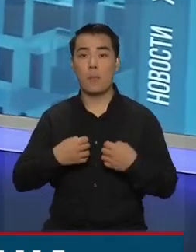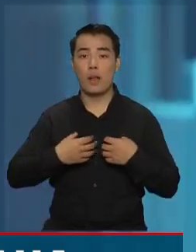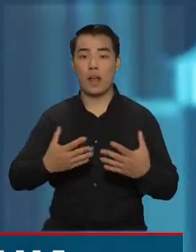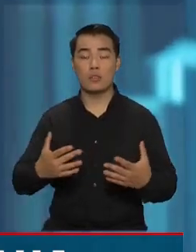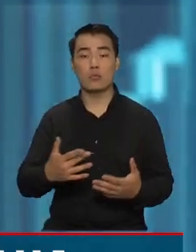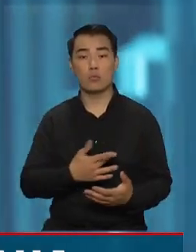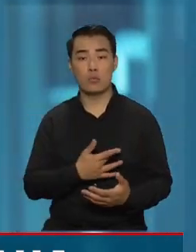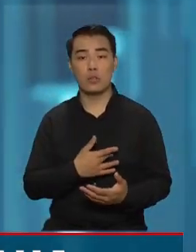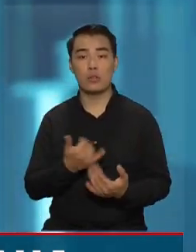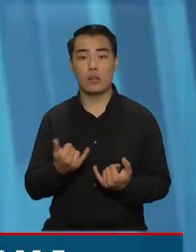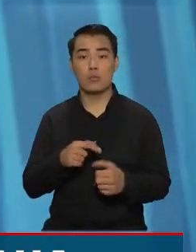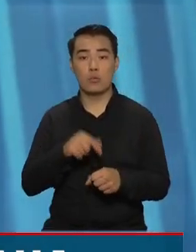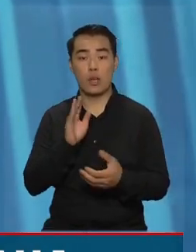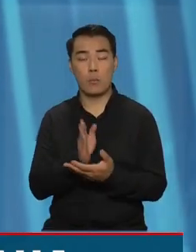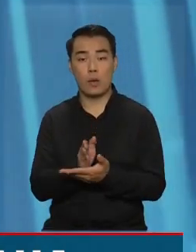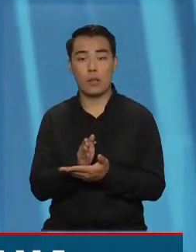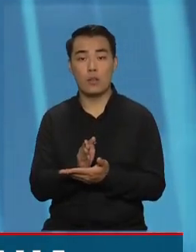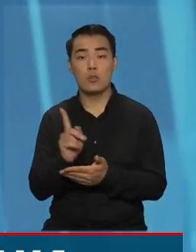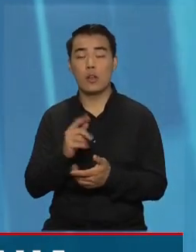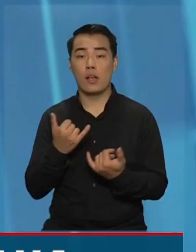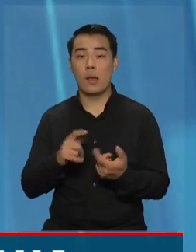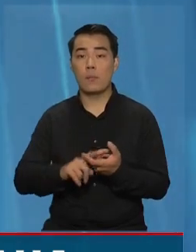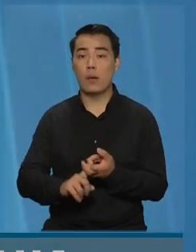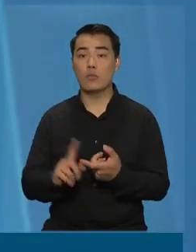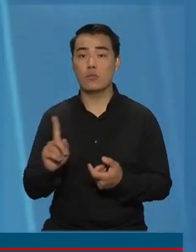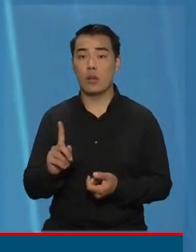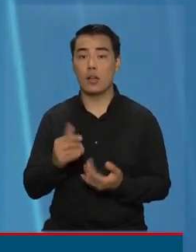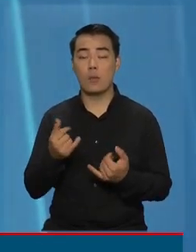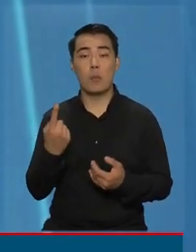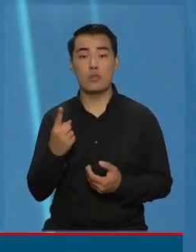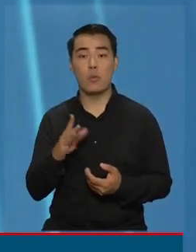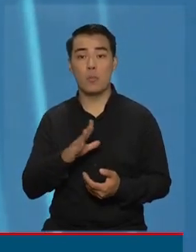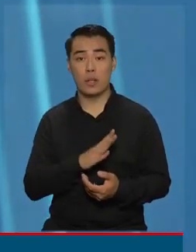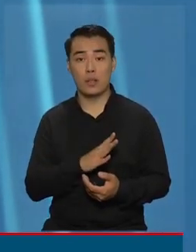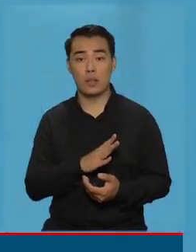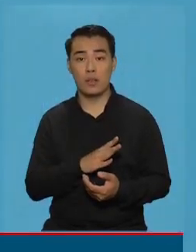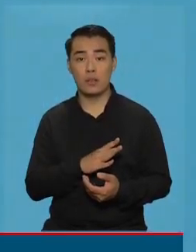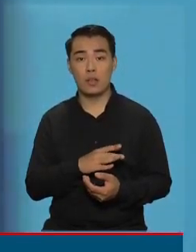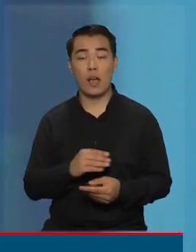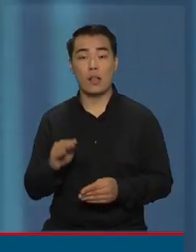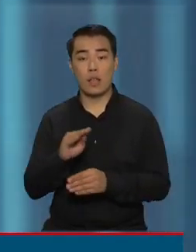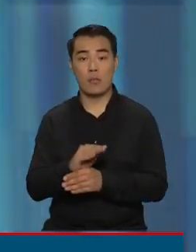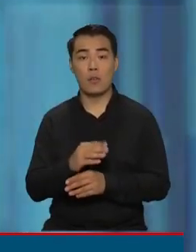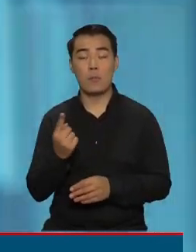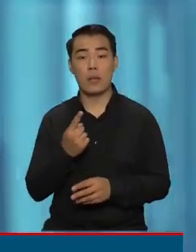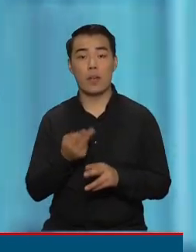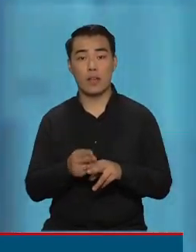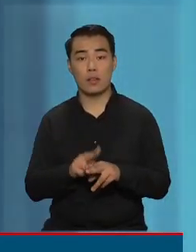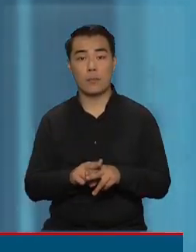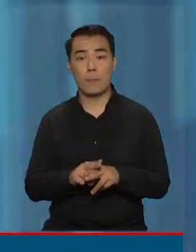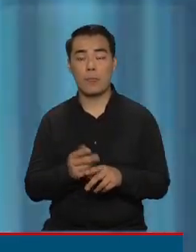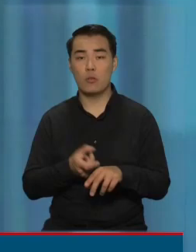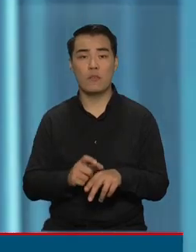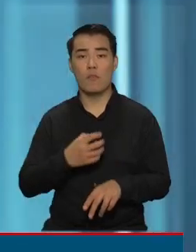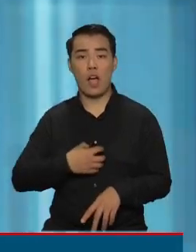душе. Угу. По поводу того, что почему стал. Ну, во-первых, очень